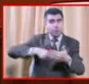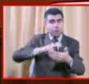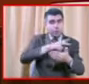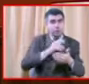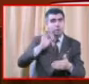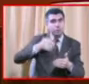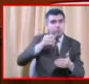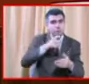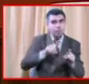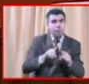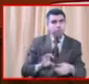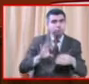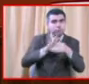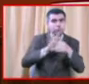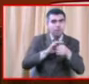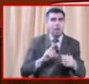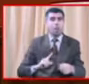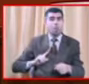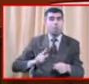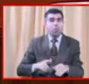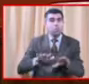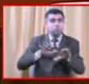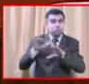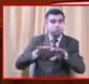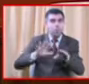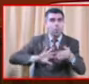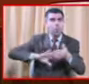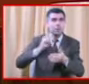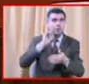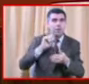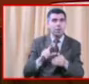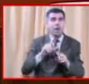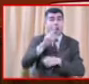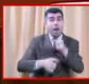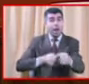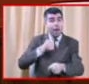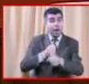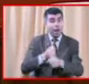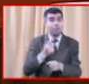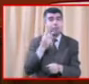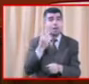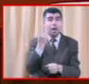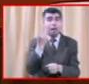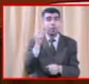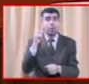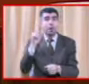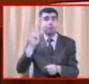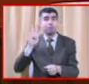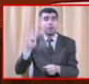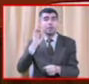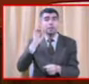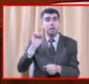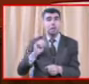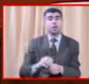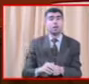تفاهم للتعاون الأمني والتنسيق الموقعة بمراكش في 10 جمادى الأولى 1435 موافق